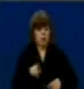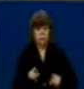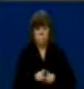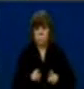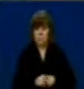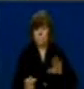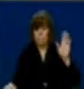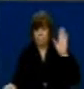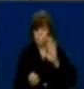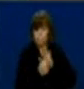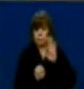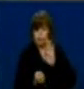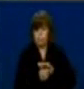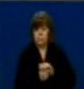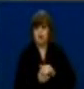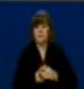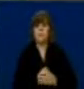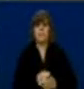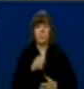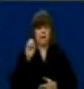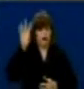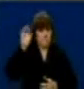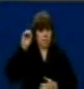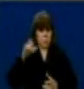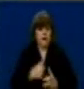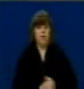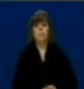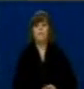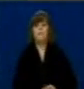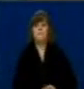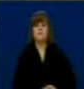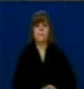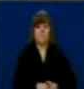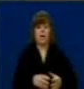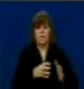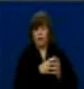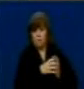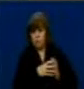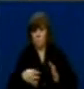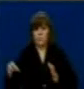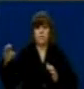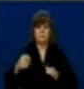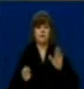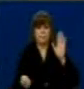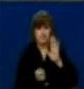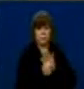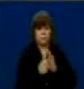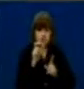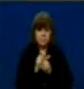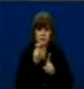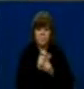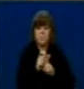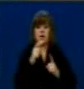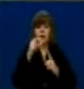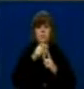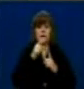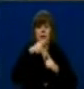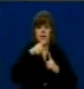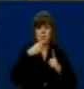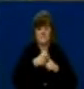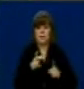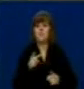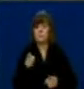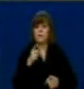pas shqitjes e distribucionit dhe furnizimit të kekut, e me orvatit e vazhdushme për të privatizuar për të kënë, këta duan